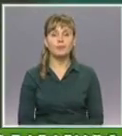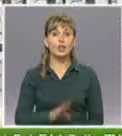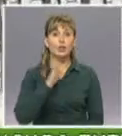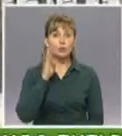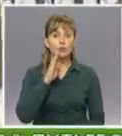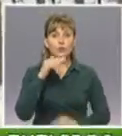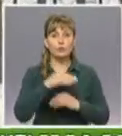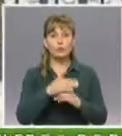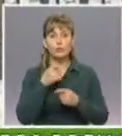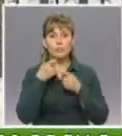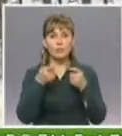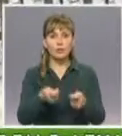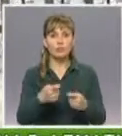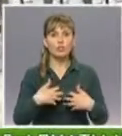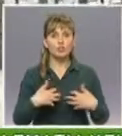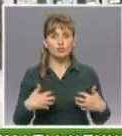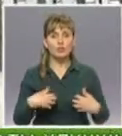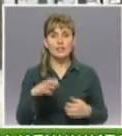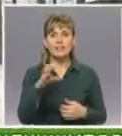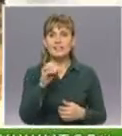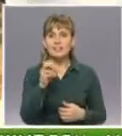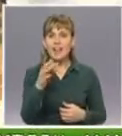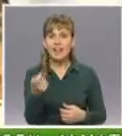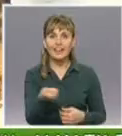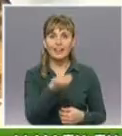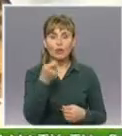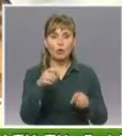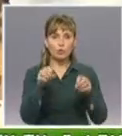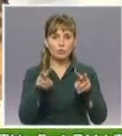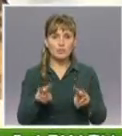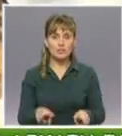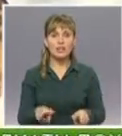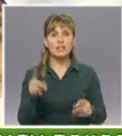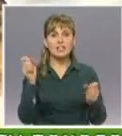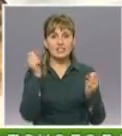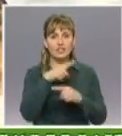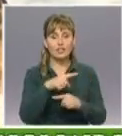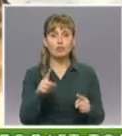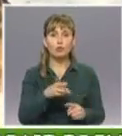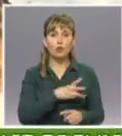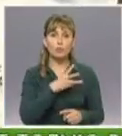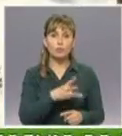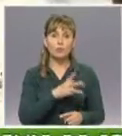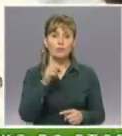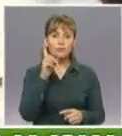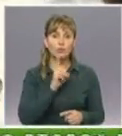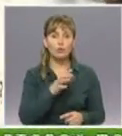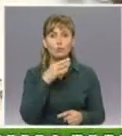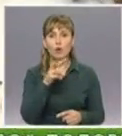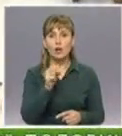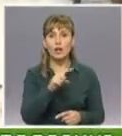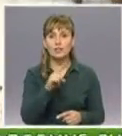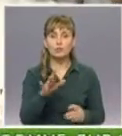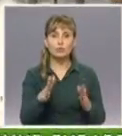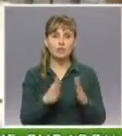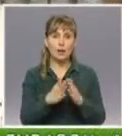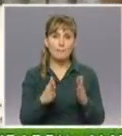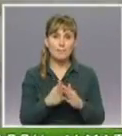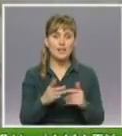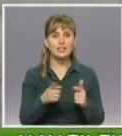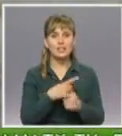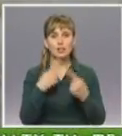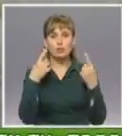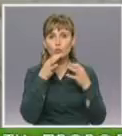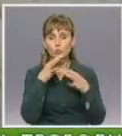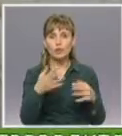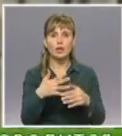Руслан Шаримбаев приносит животным сено, а в обед балует овощами. Ведь известно, что любимое лакомство любой козы, будь то домашней или декоративной,